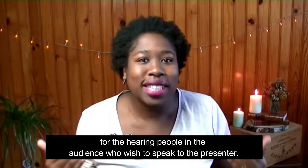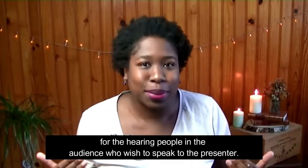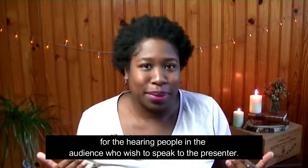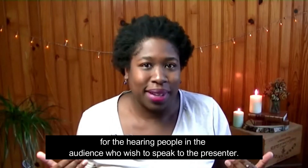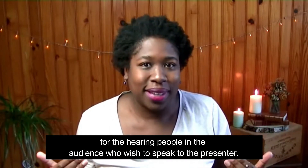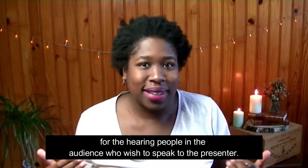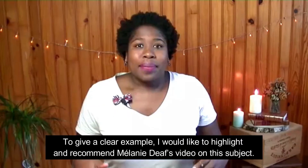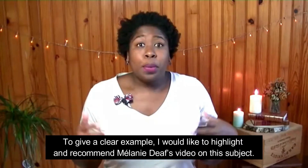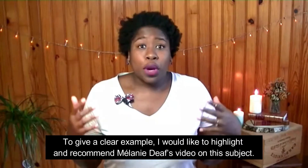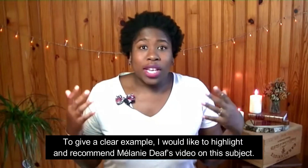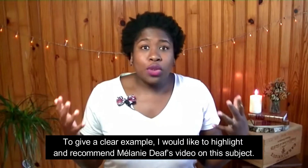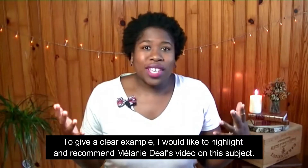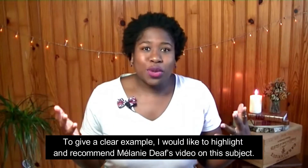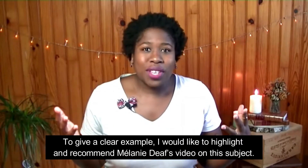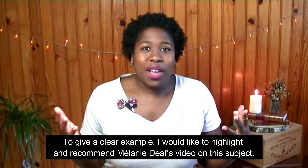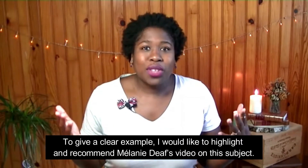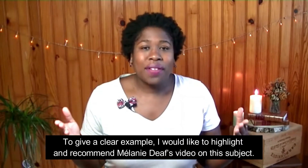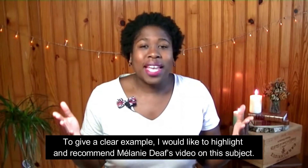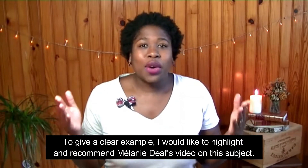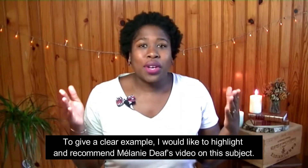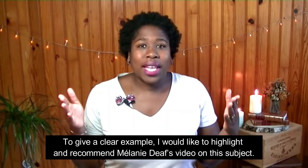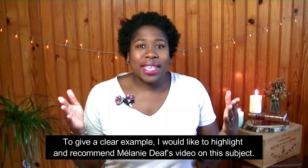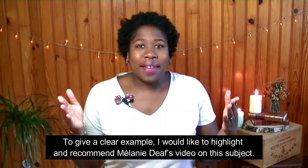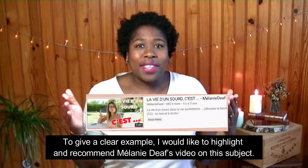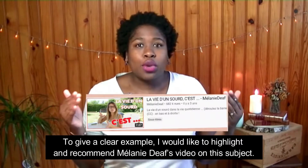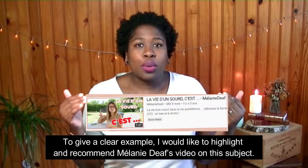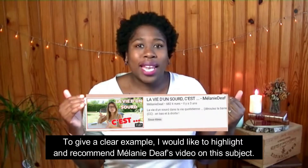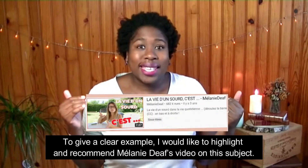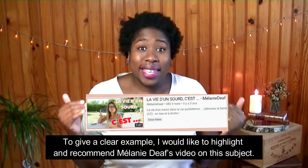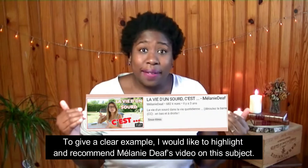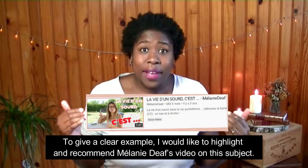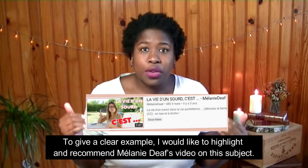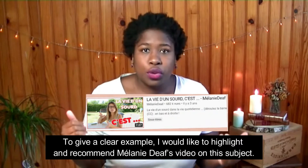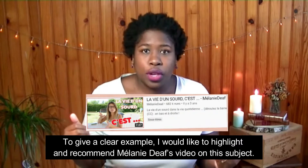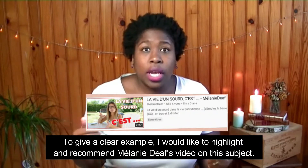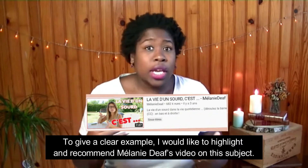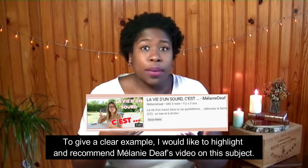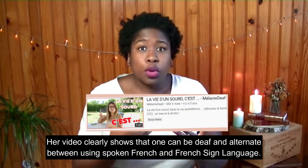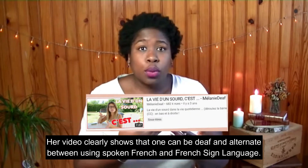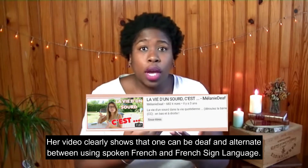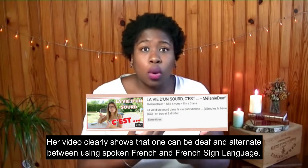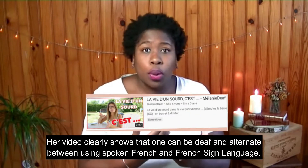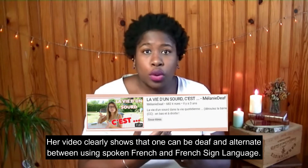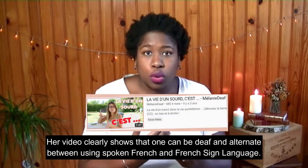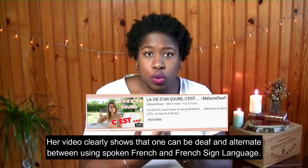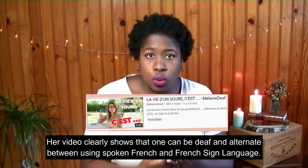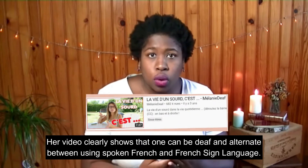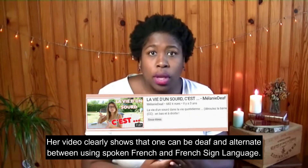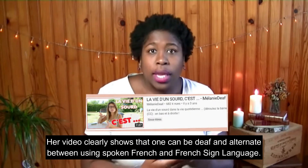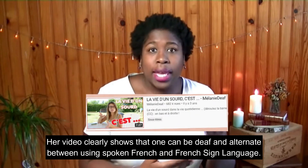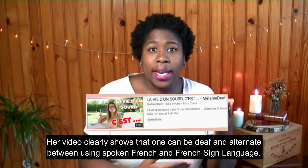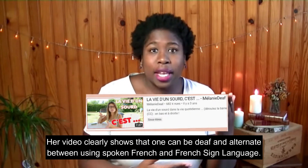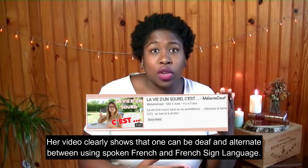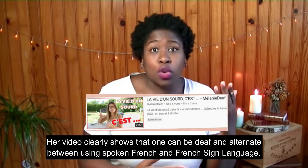entendantes s'expriment. Et pour illustrer tout ça, je t'invite à aller regarder la vidéo de Mélanie Def à ce sujet qui montre bien qu'on peut être